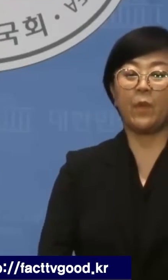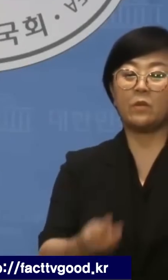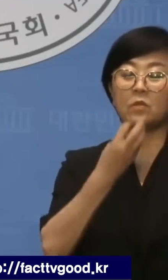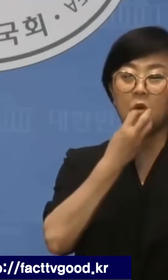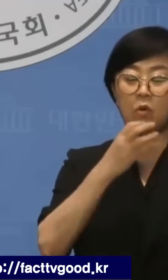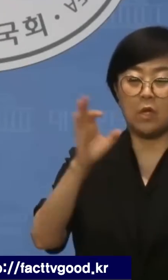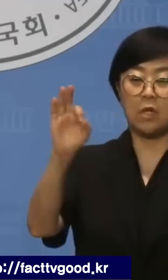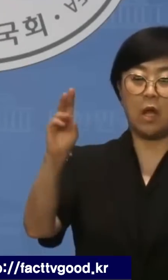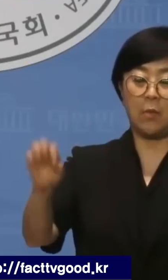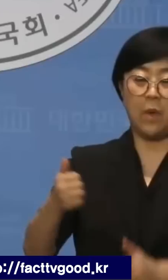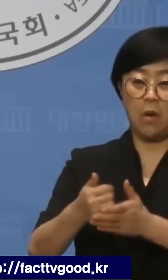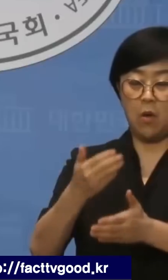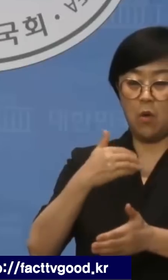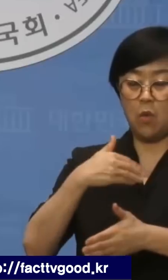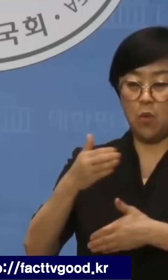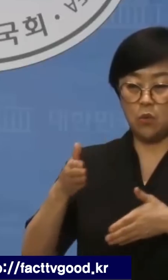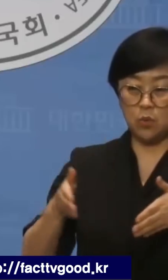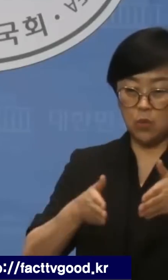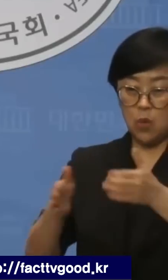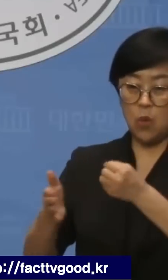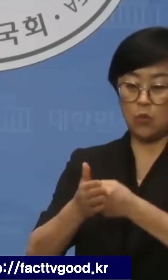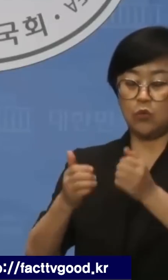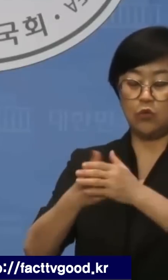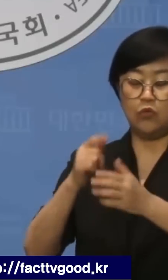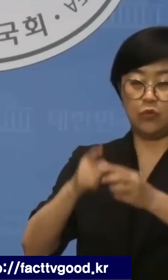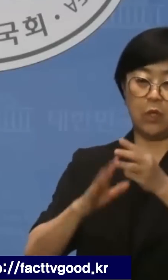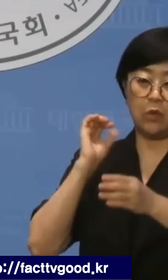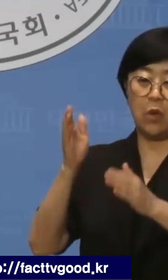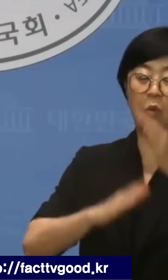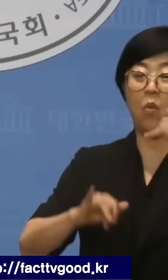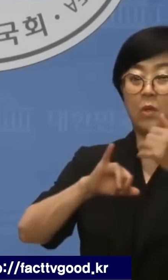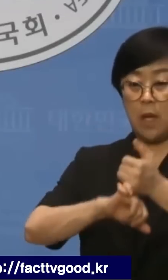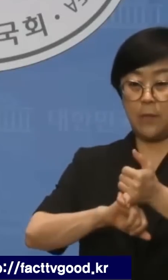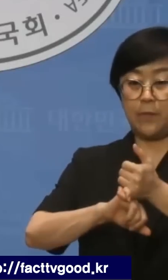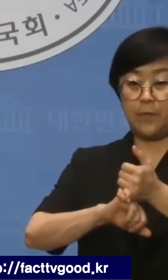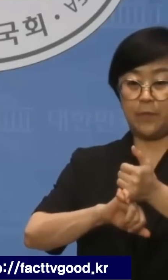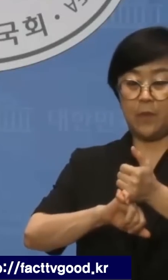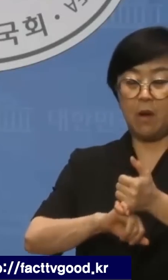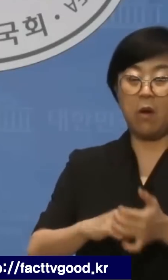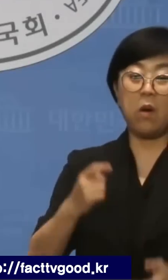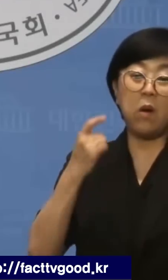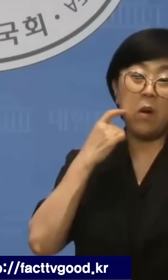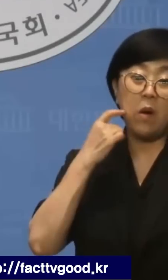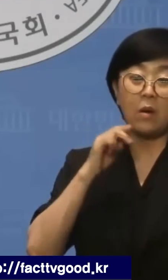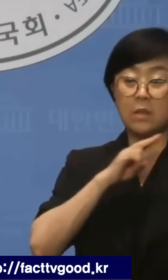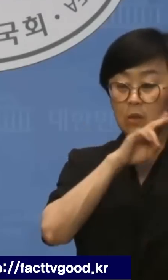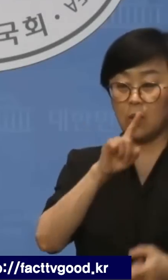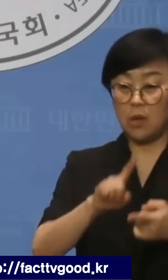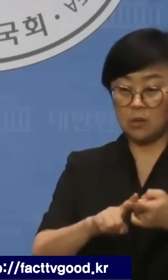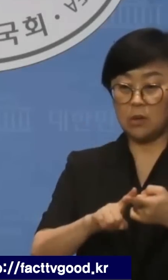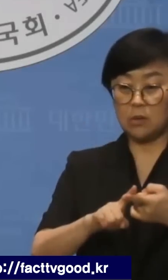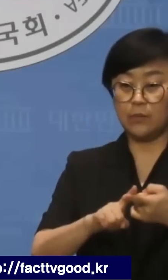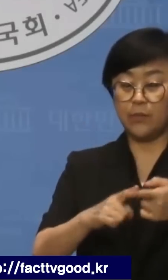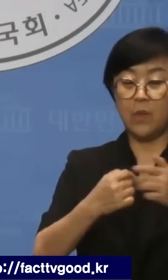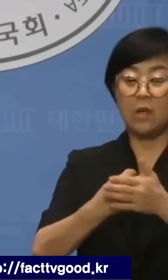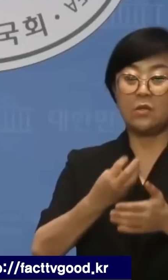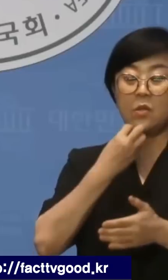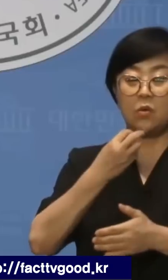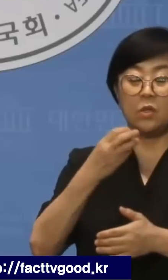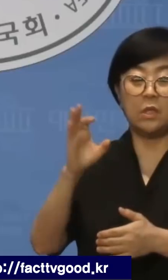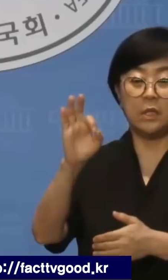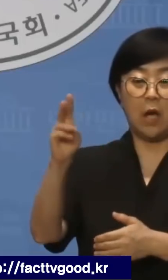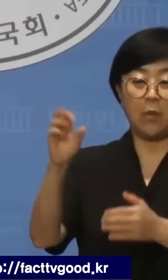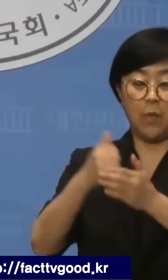서울 양평 고속도로는 윤석열 대통령의 공약입니다. 대통령은 거짓과 의혹으로 점철된 서울